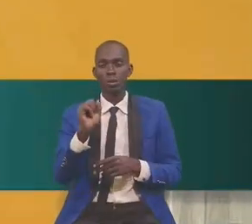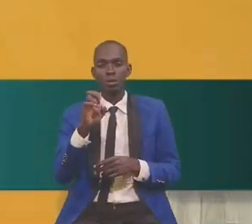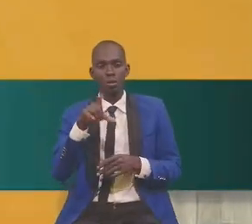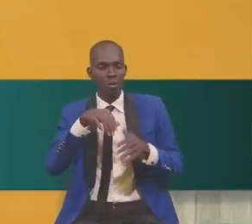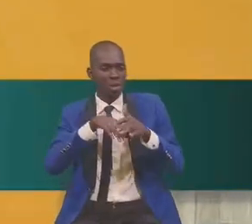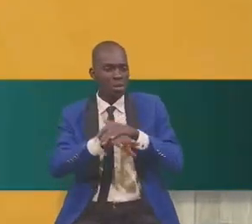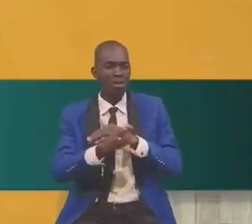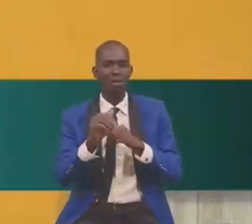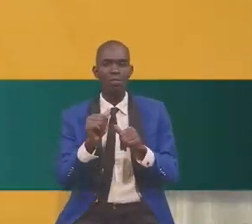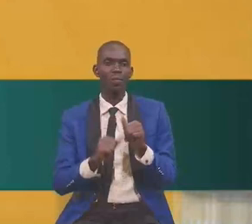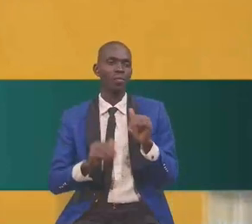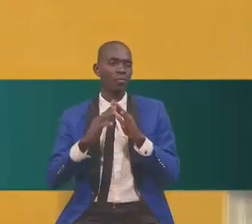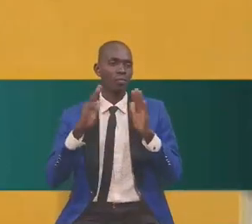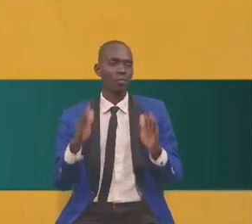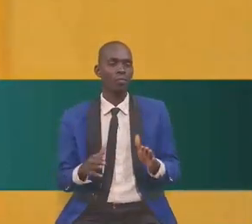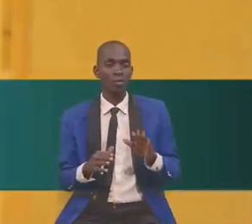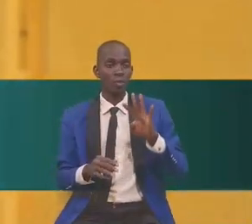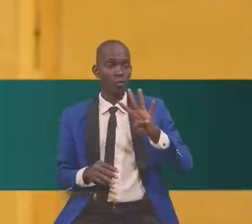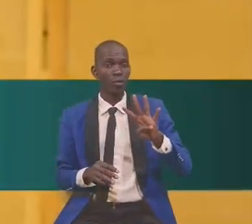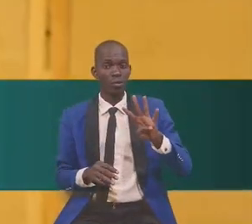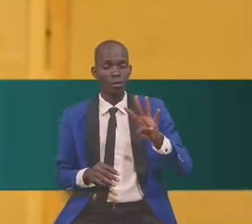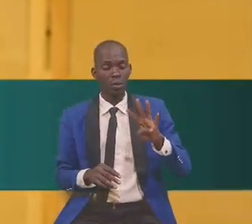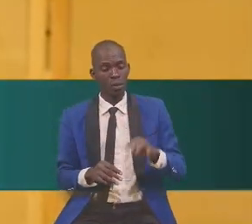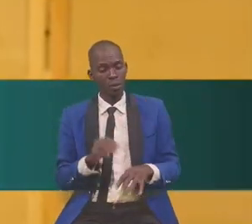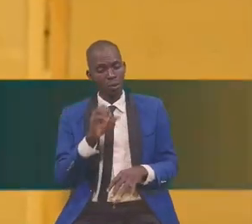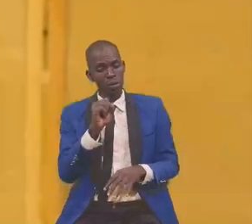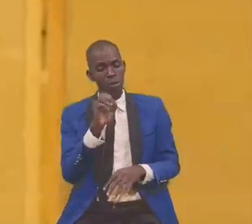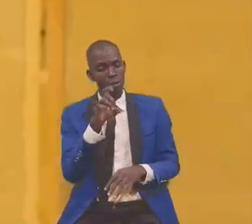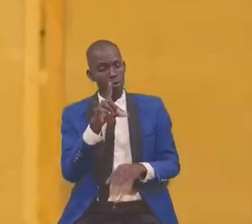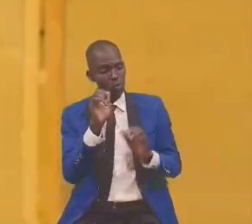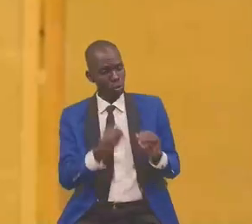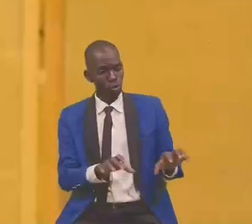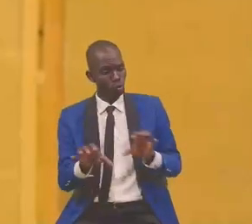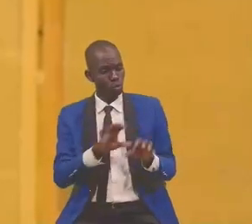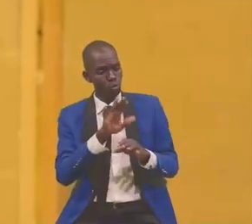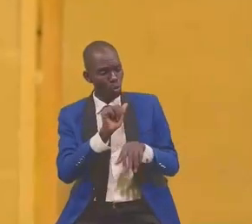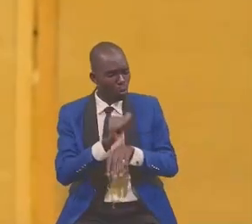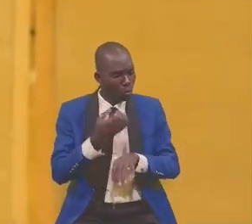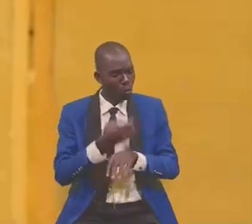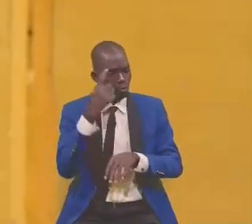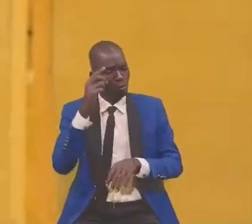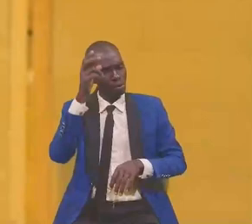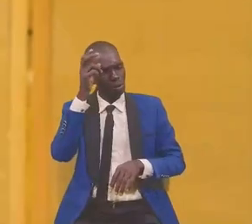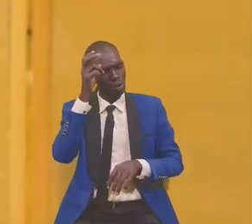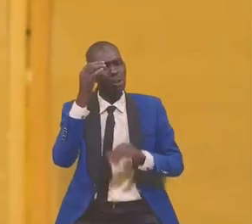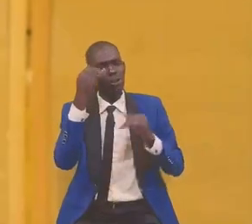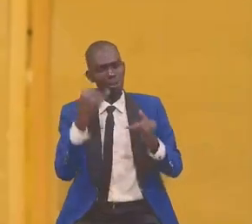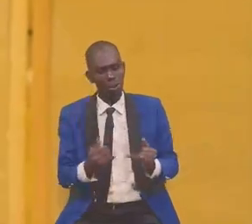ceux. Saul, tu peux le faire pour Satan. Alors, reviens et regarde-nous ce